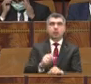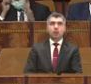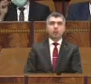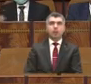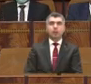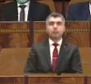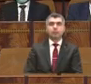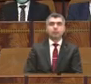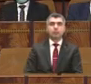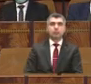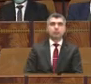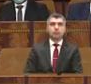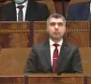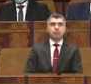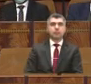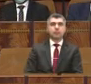تفضلوا.